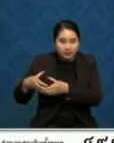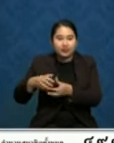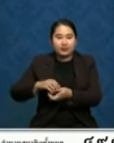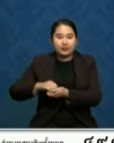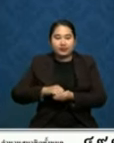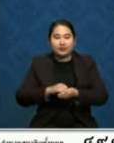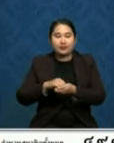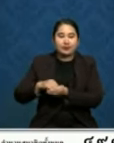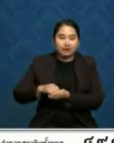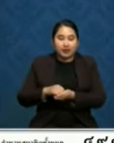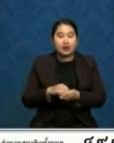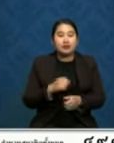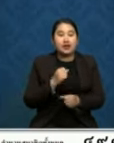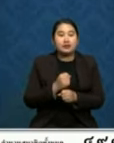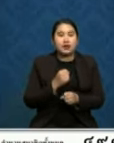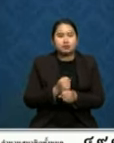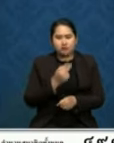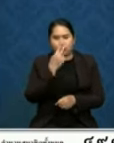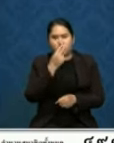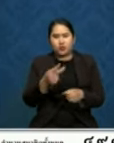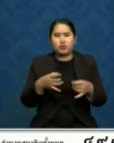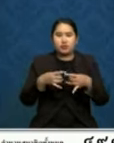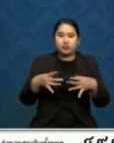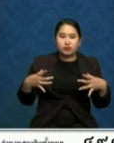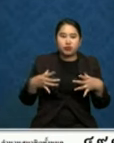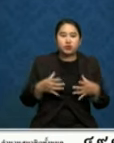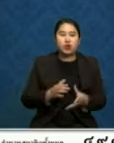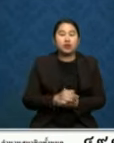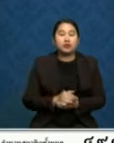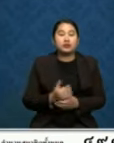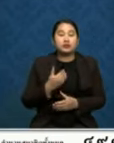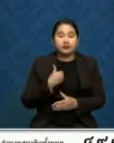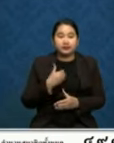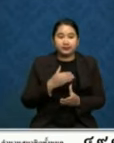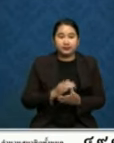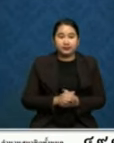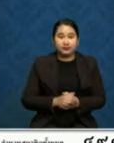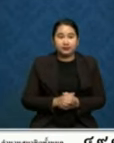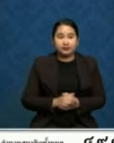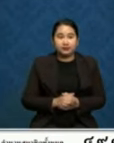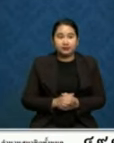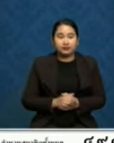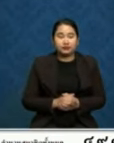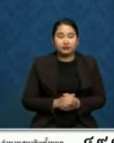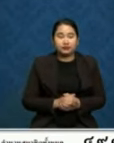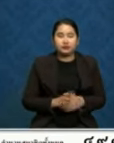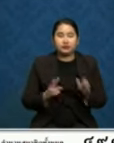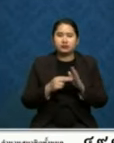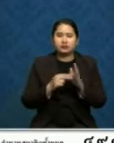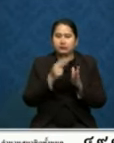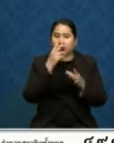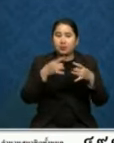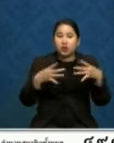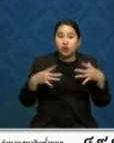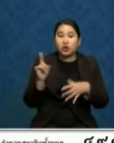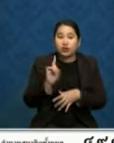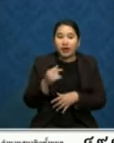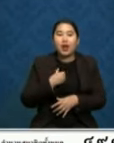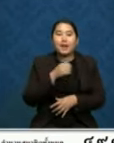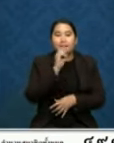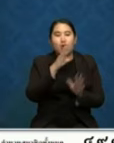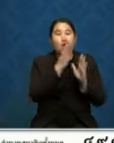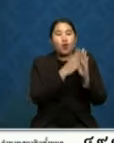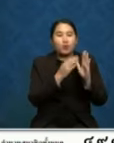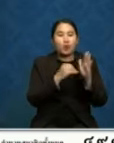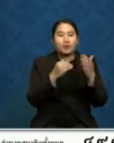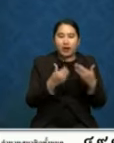แข็งครับมันไม่ดูย้อนแย้งกับสิ่งที่เป็นจริงในปัจจุบันเลยเหรอครับแล้วอะไรคือความย้อนแย้งท่านบอกว่าอบรม